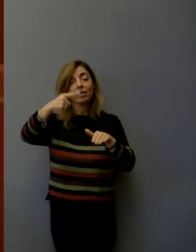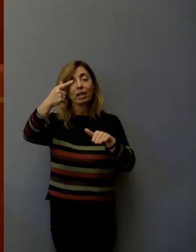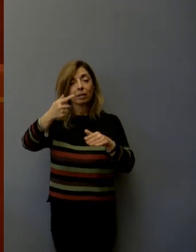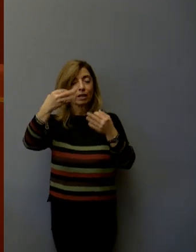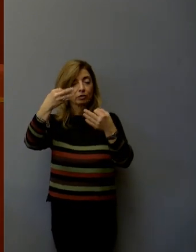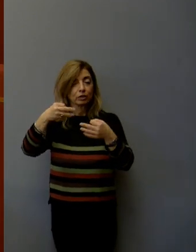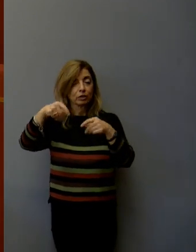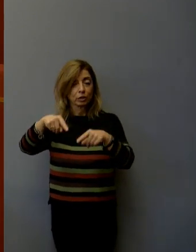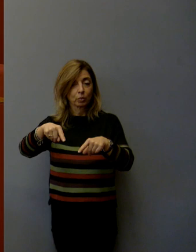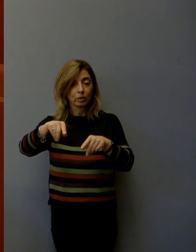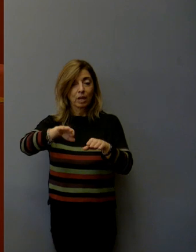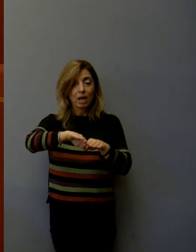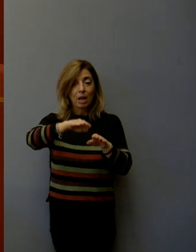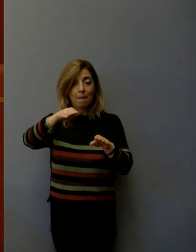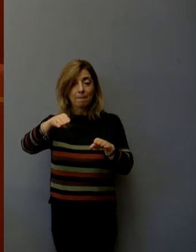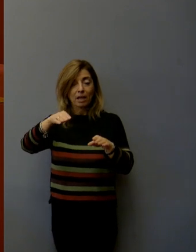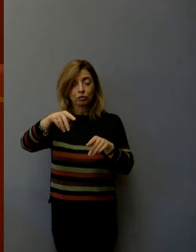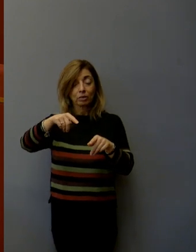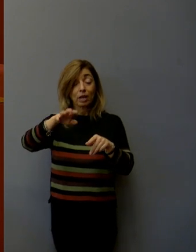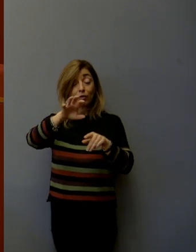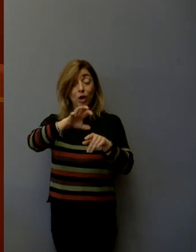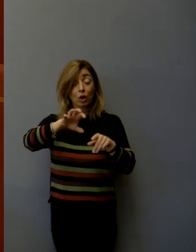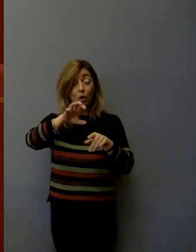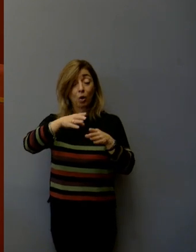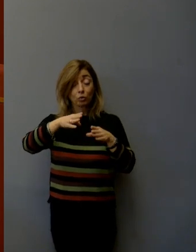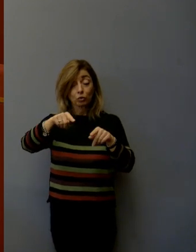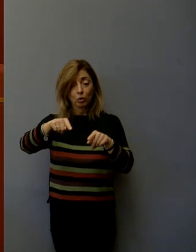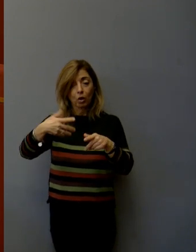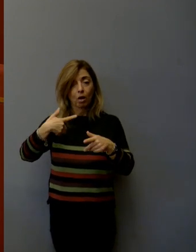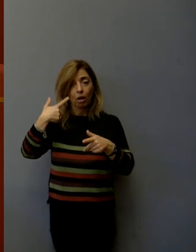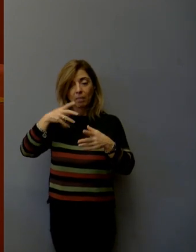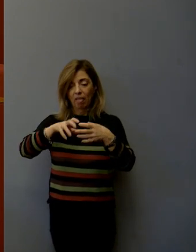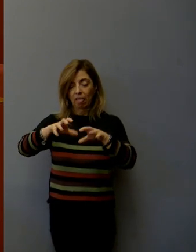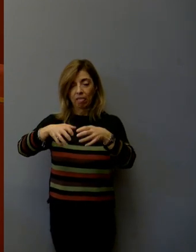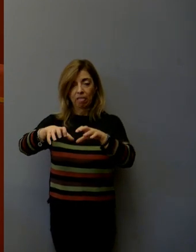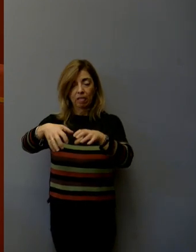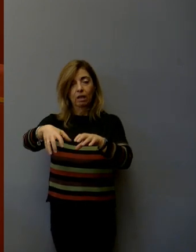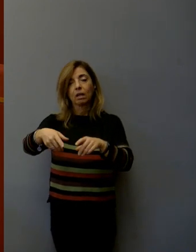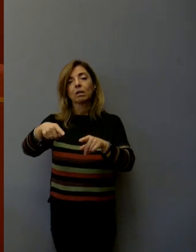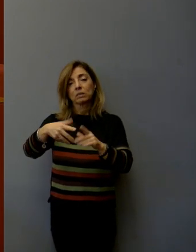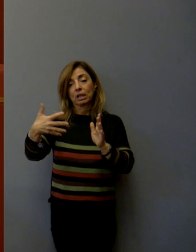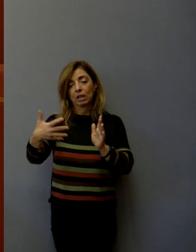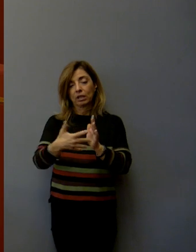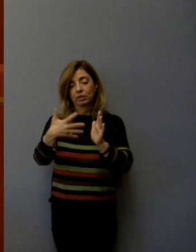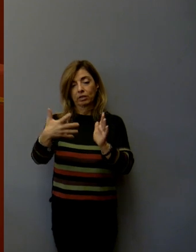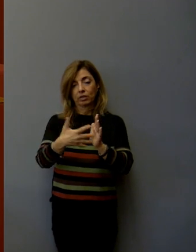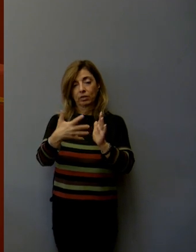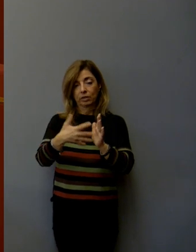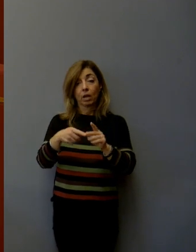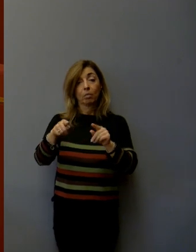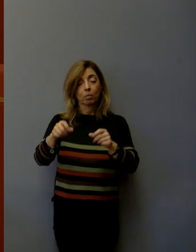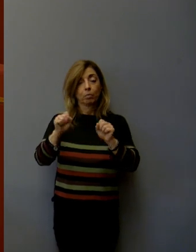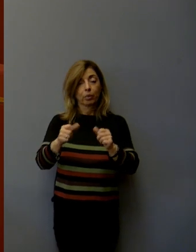tratto iniziale del marciapiede di via timado a partire dal corso Europa presenta forte di Sesti quindi gravi criticità tutto ciò può provocare